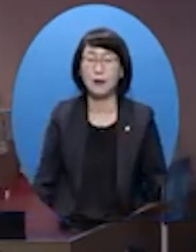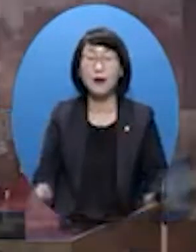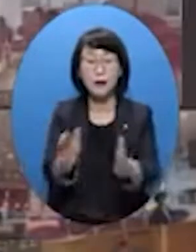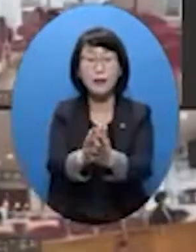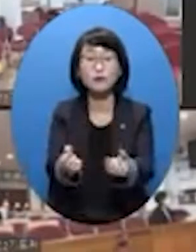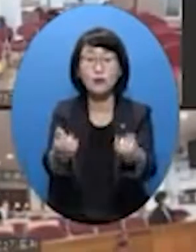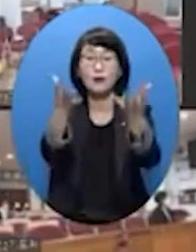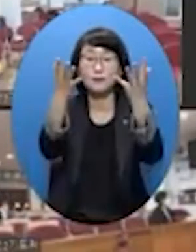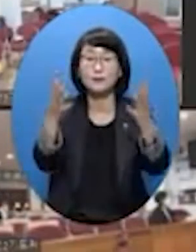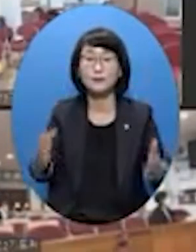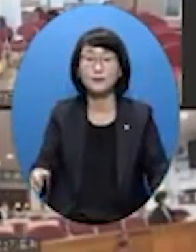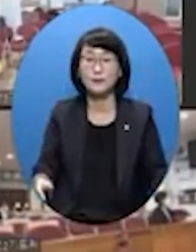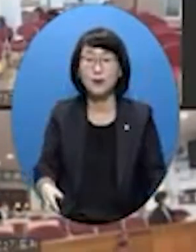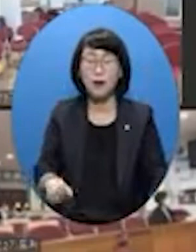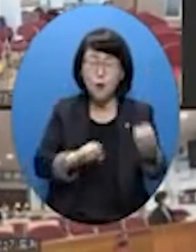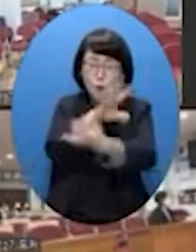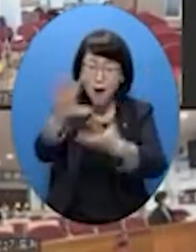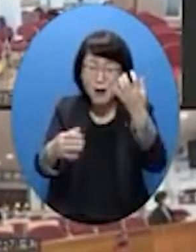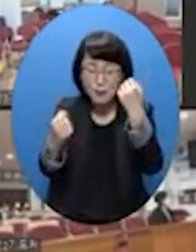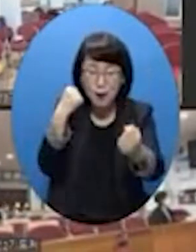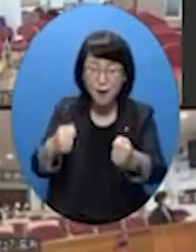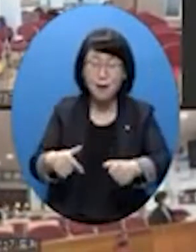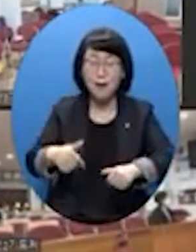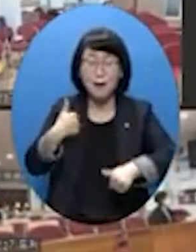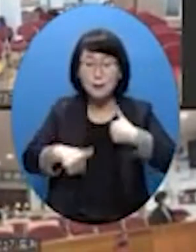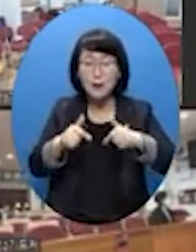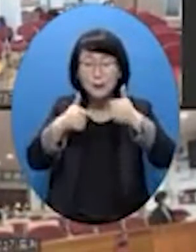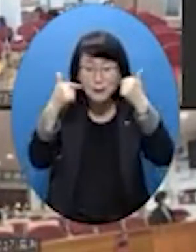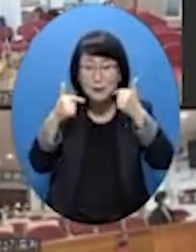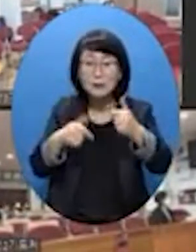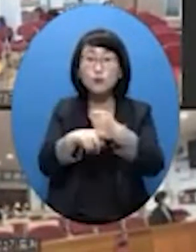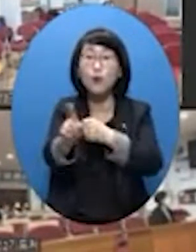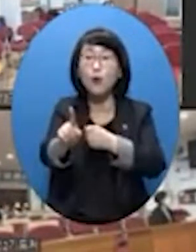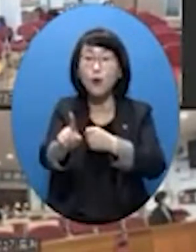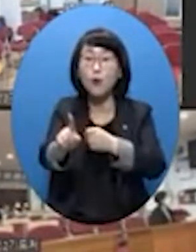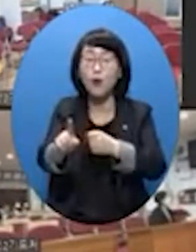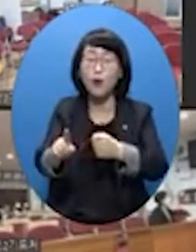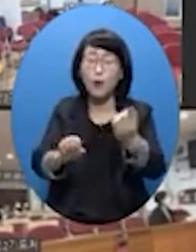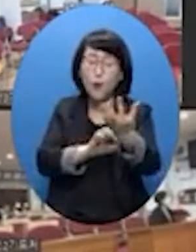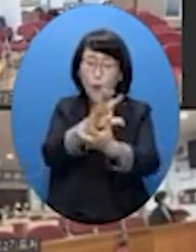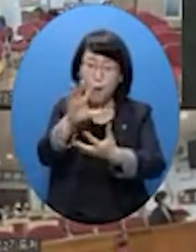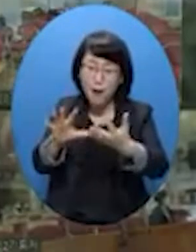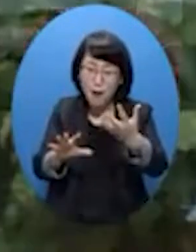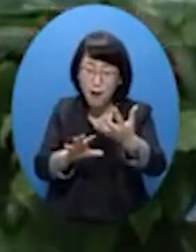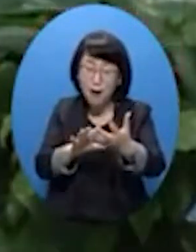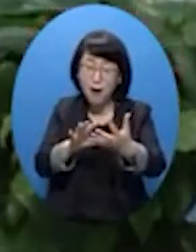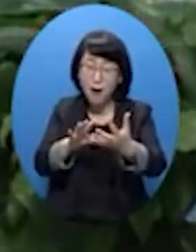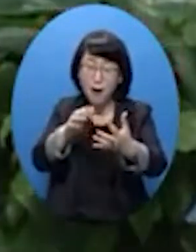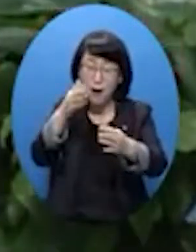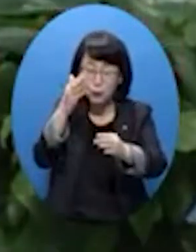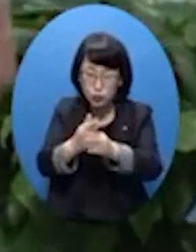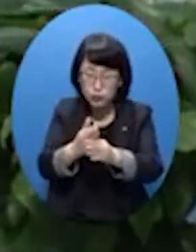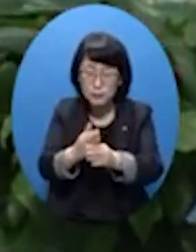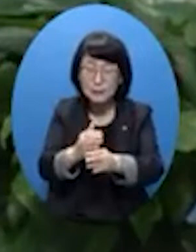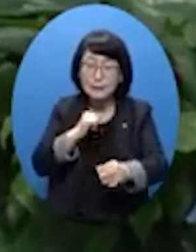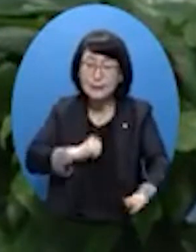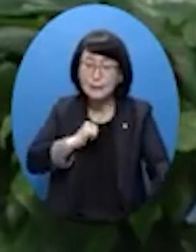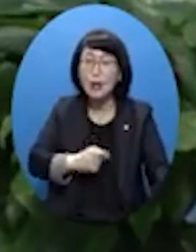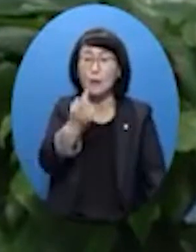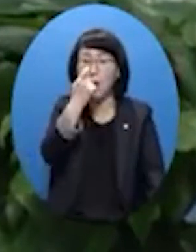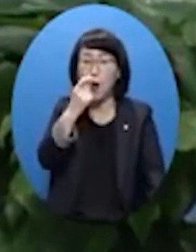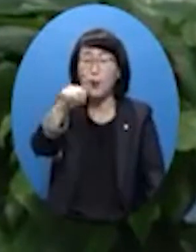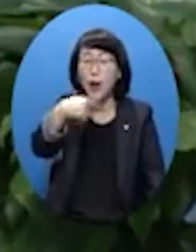할렐루야 팔라딘 에도 기뻐 출구 하는 이유는 환란을 통해서 우리가 인내를 배우게 되고 2절 들어서 우리가